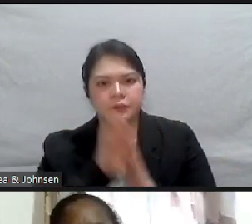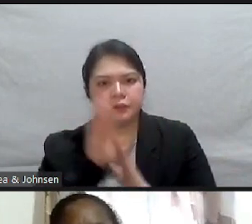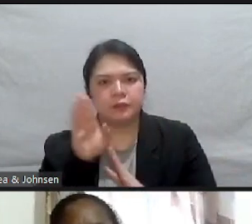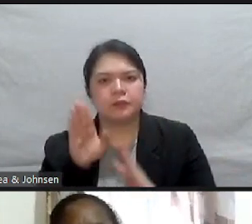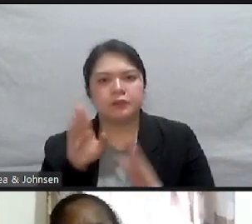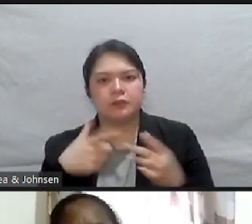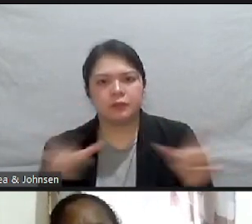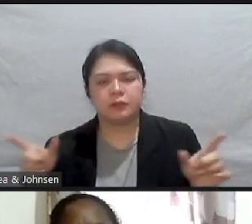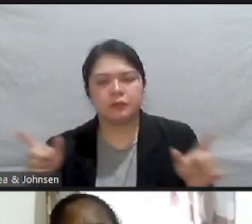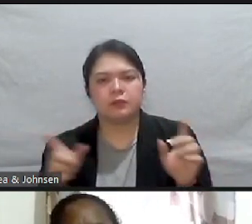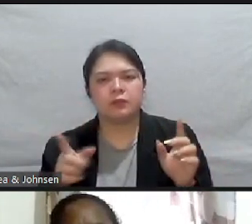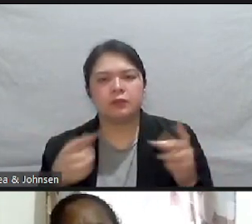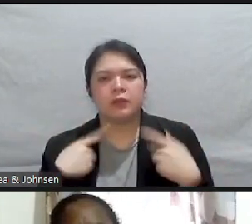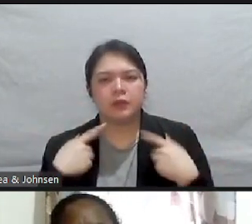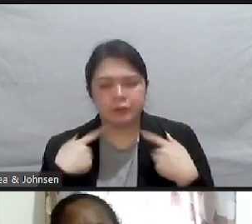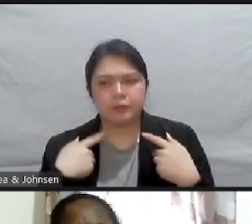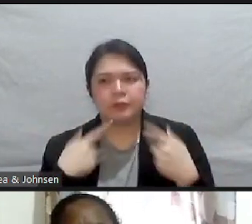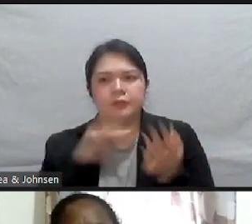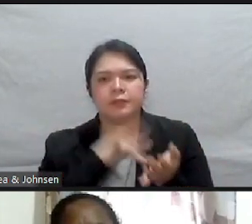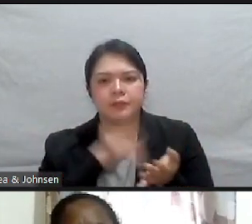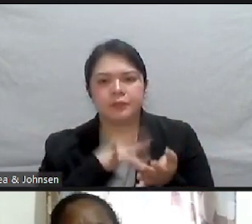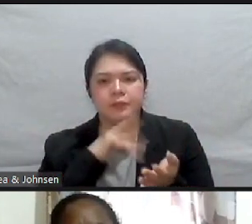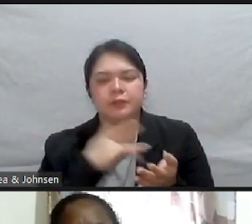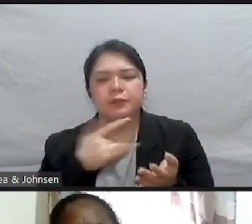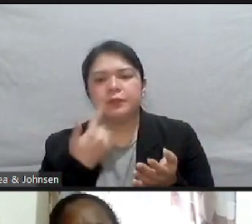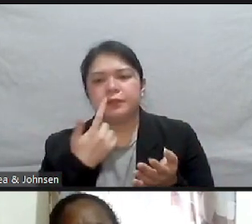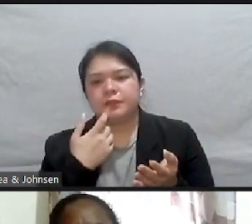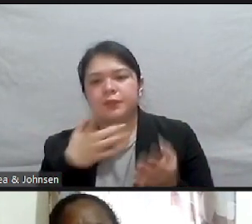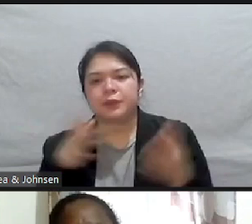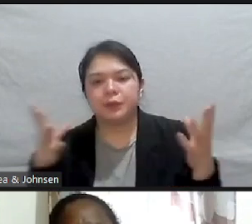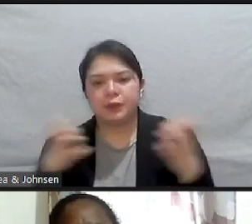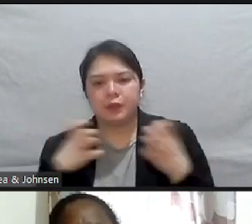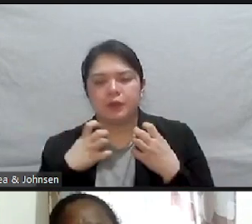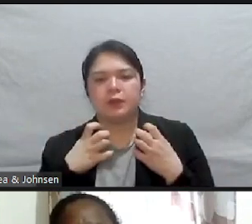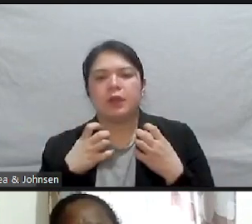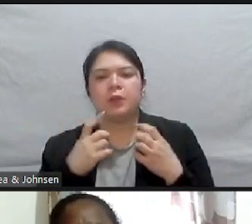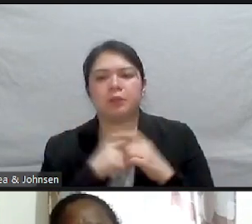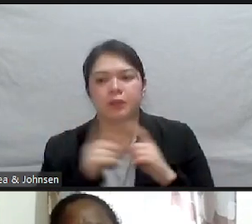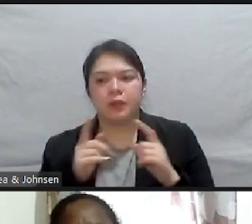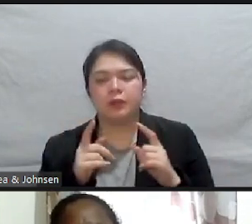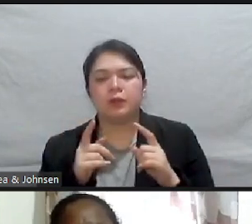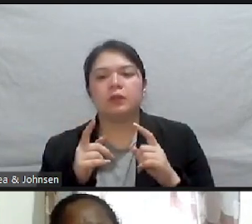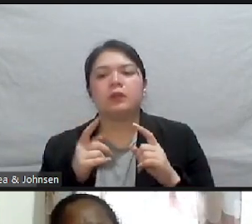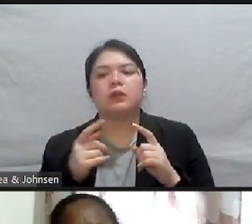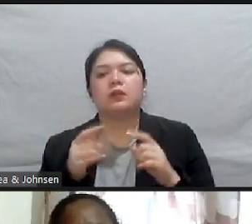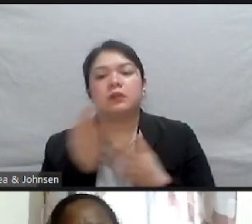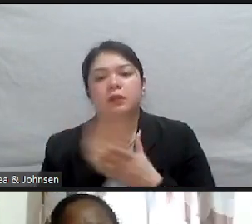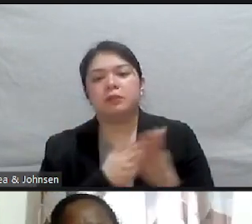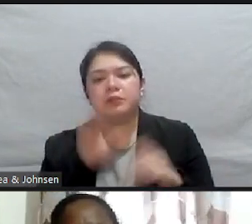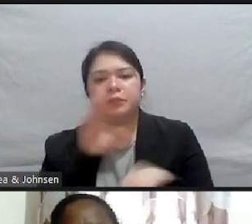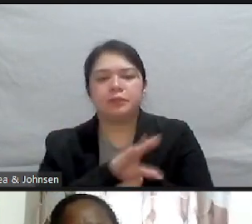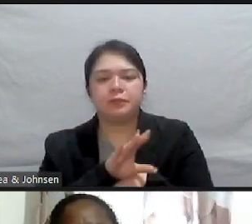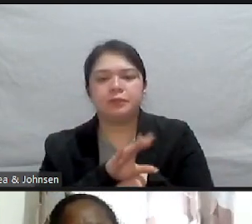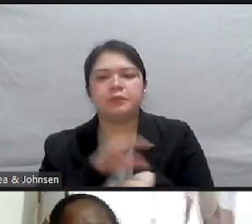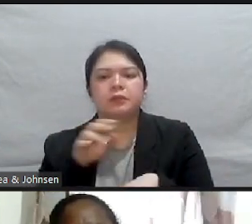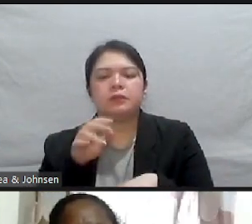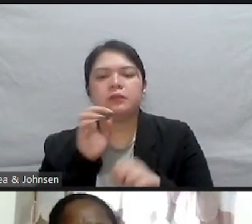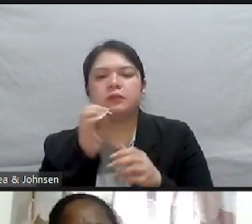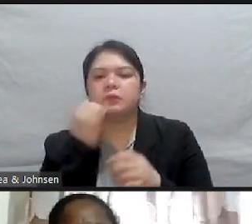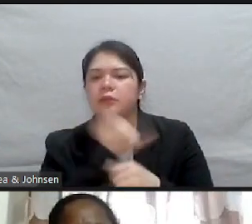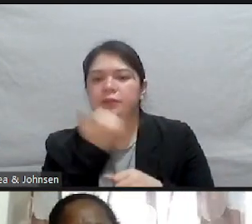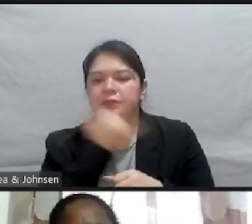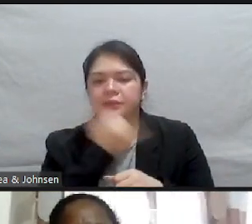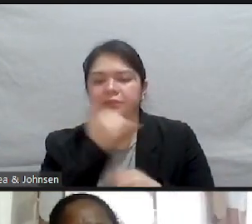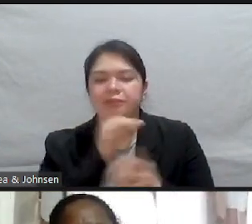minsan advantage din, para ang gagawa lang ay yung mga may gusto. Unlike to na dahil napipilitan lang, mali-mali naman yung implementation nila,